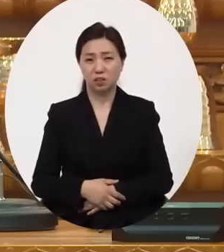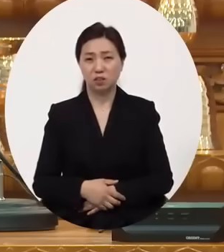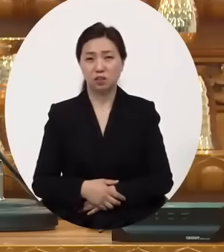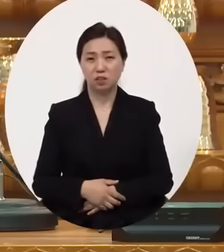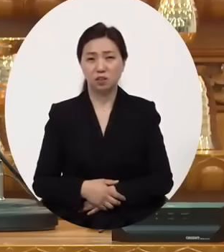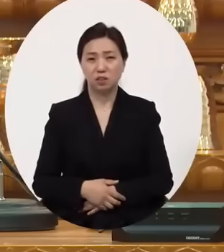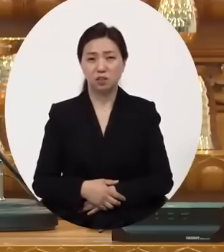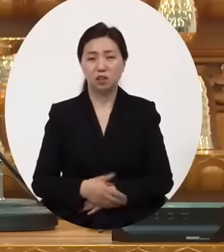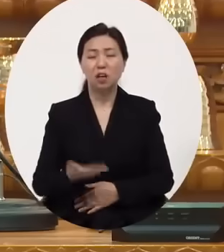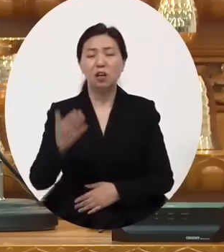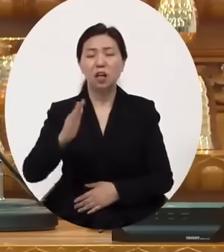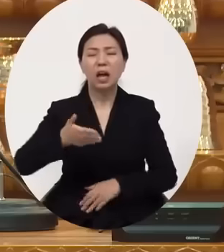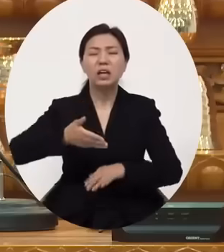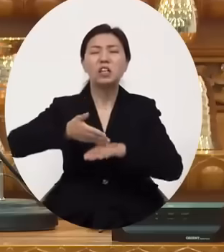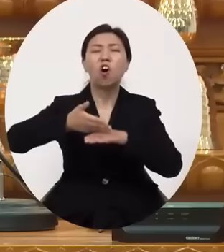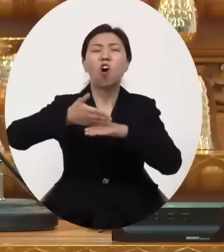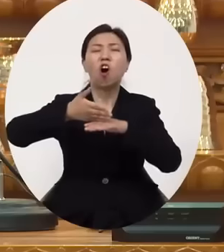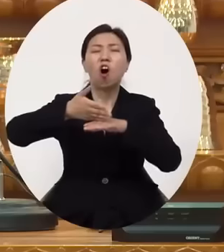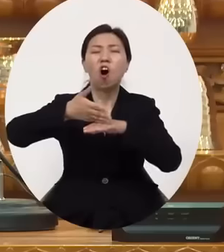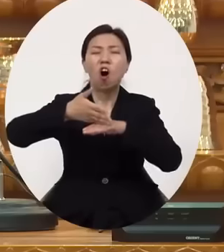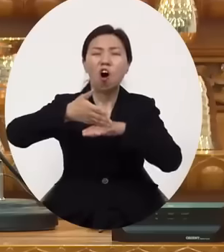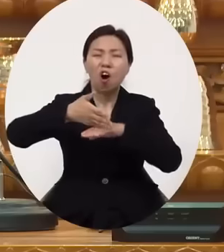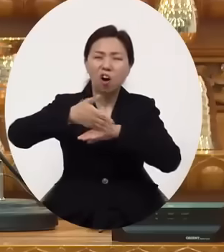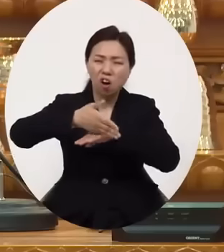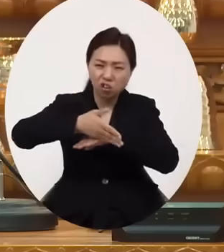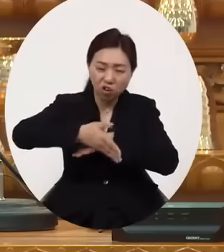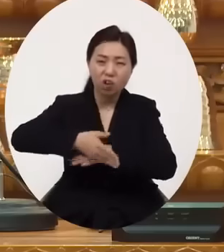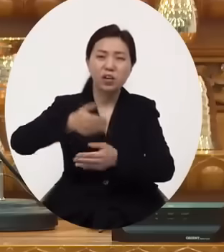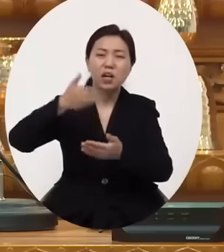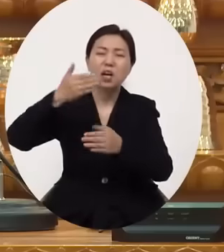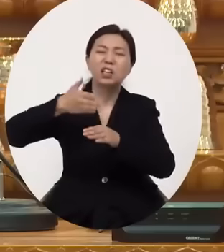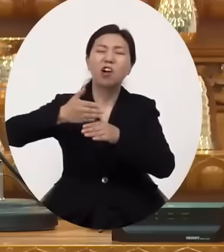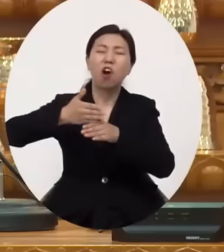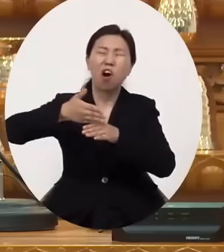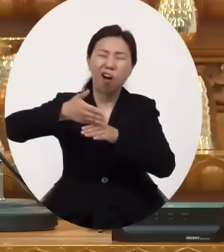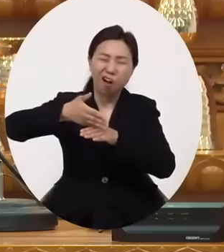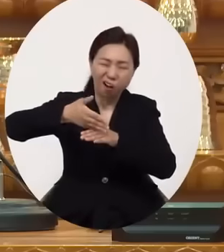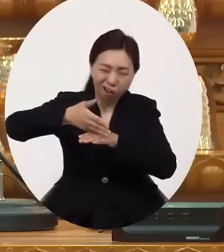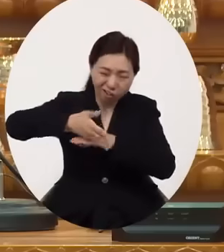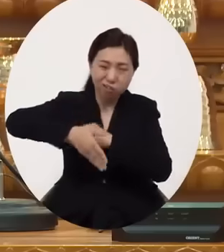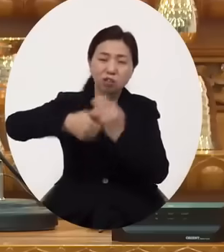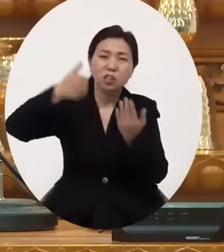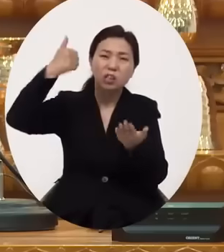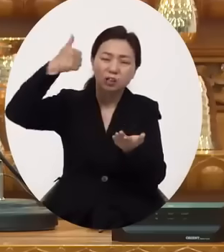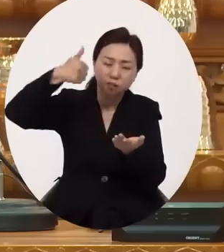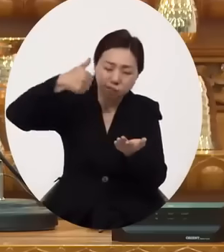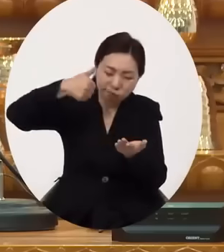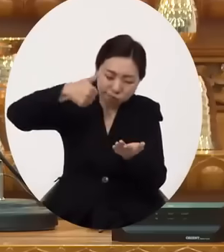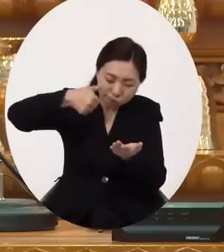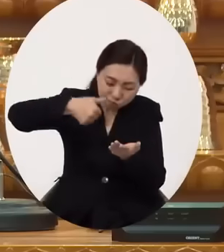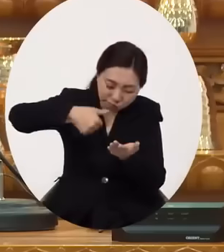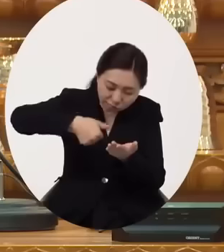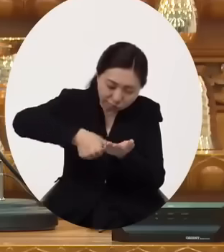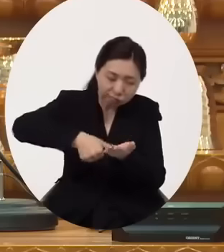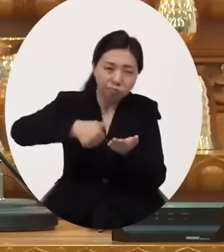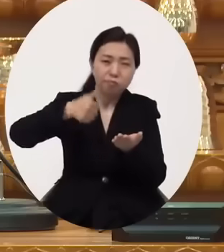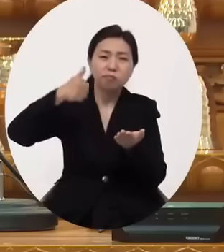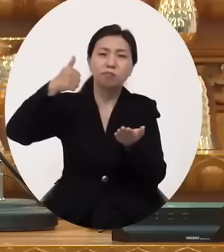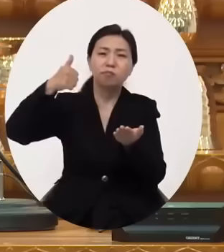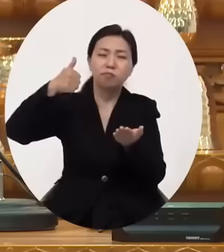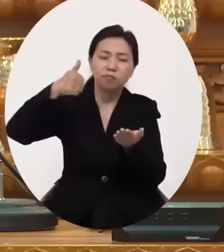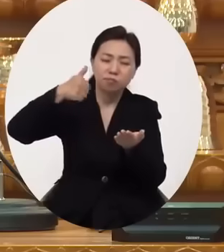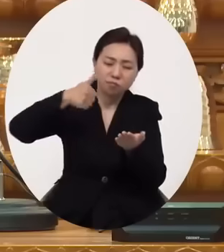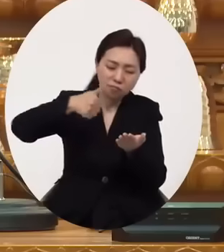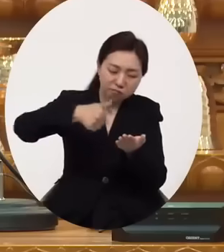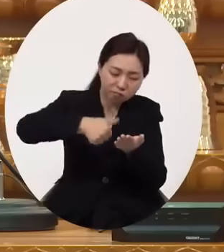천천히 해요. 대신에 천천히 그렇게 매일 절을 하기 때문에 걸어 다닐 수 있을까 없을까? 만약에 안